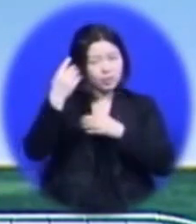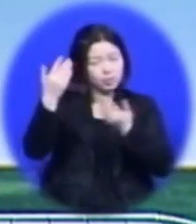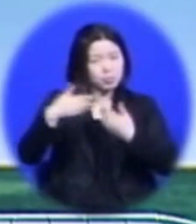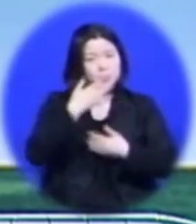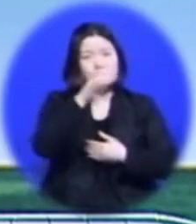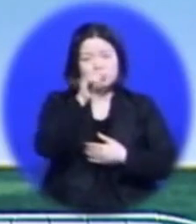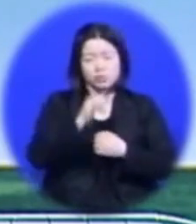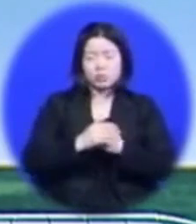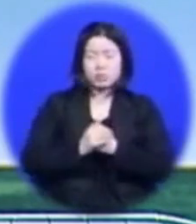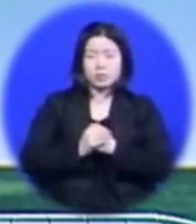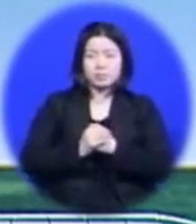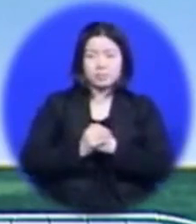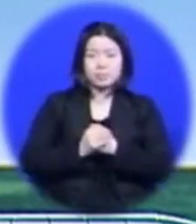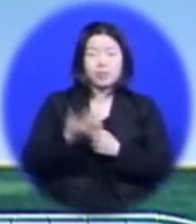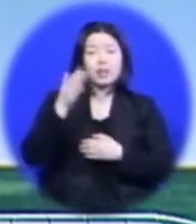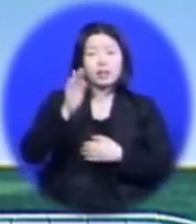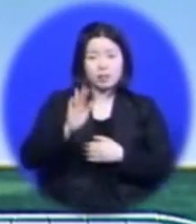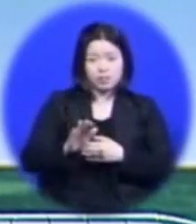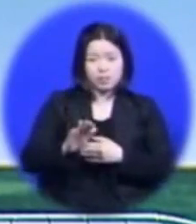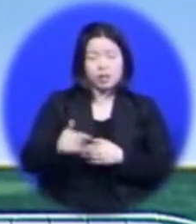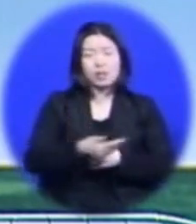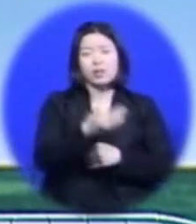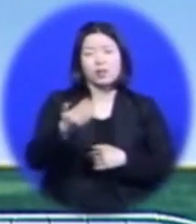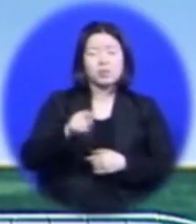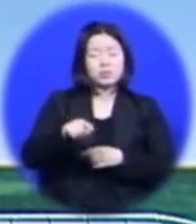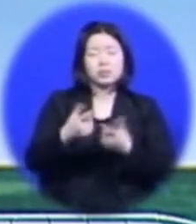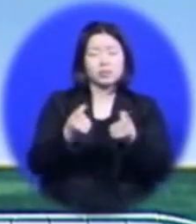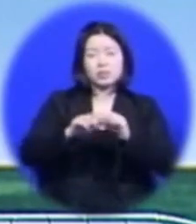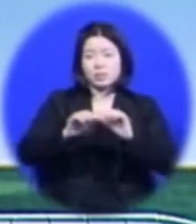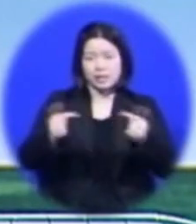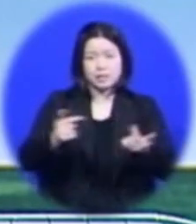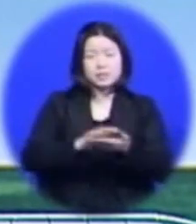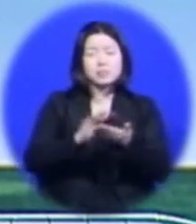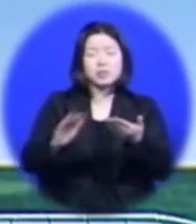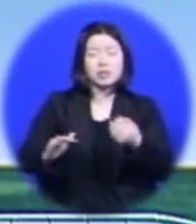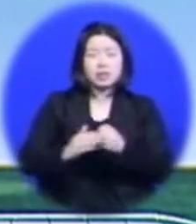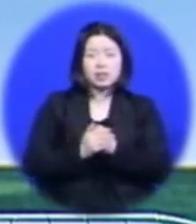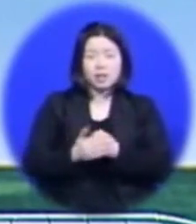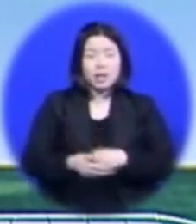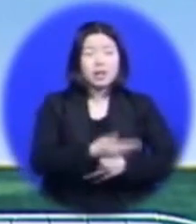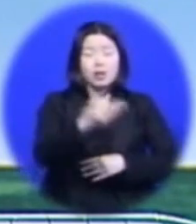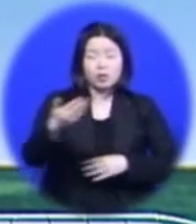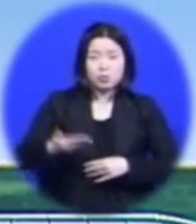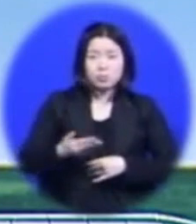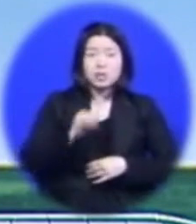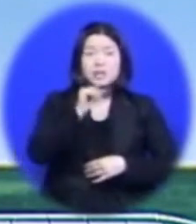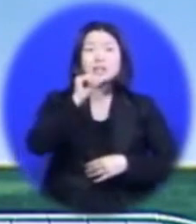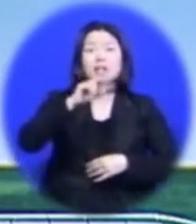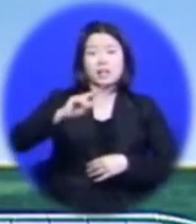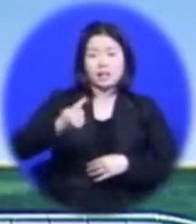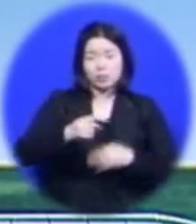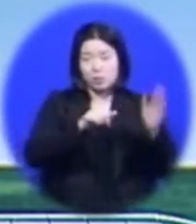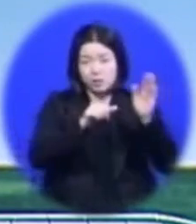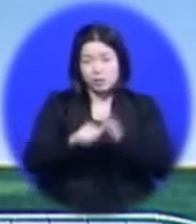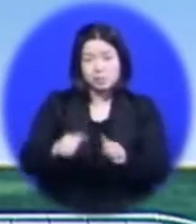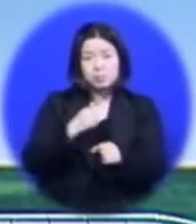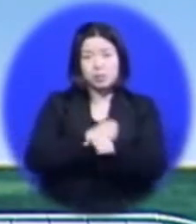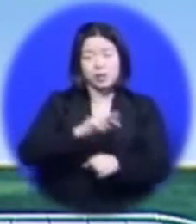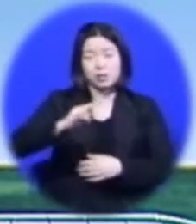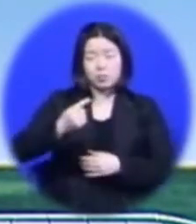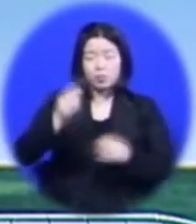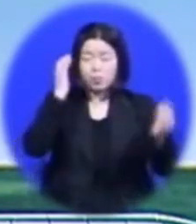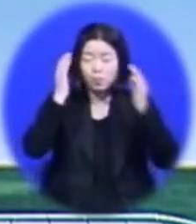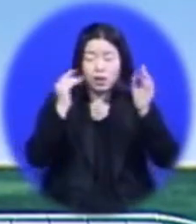않겠니? 그런데 여러분, 그렇지 않습니다. 여러분이 가난해도 실패해도 환난을